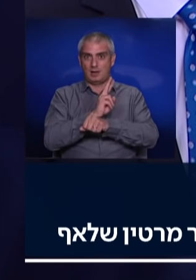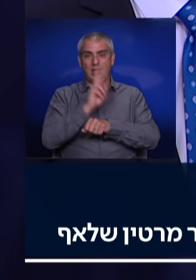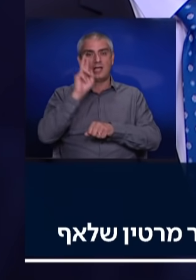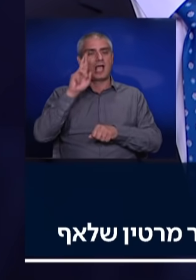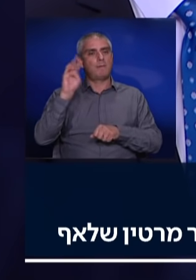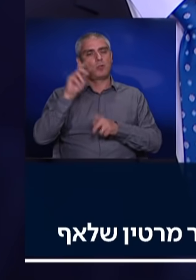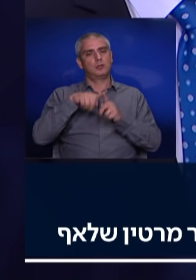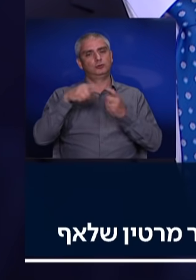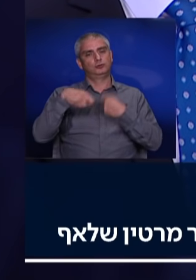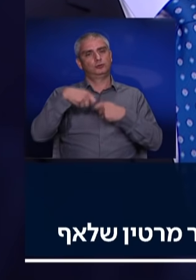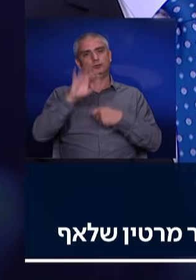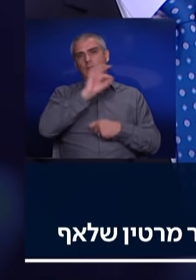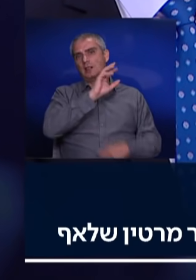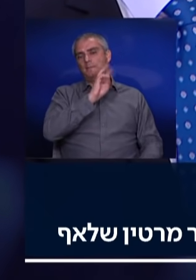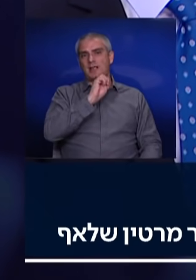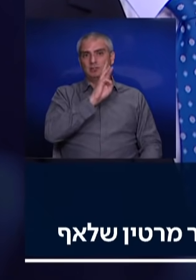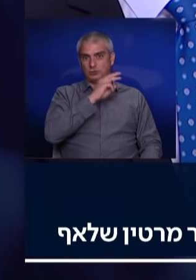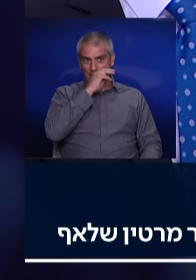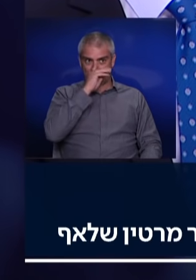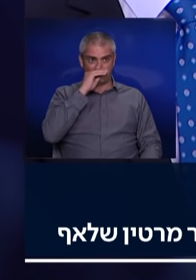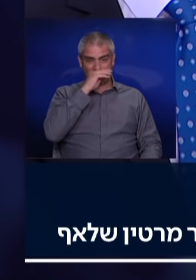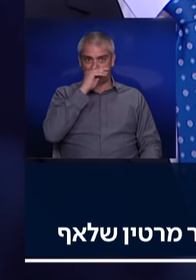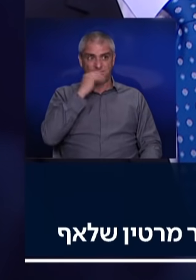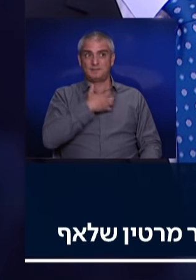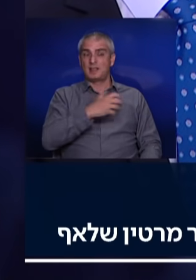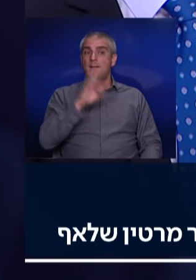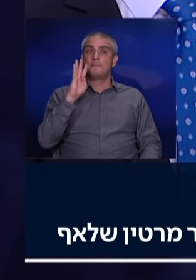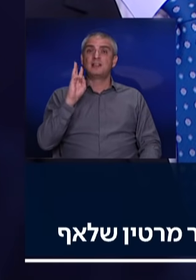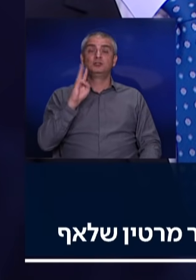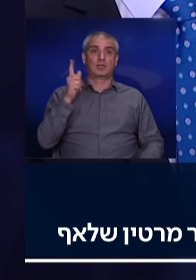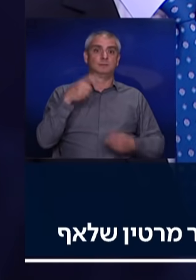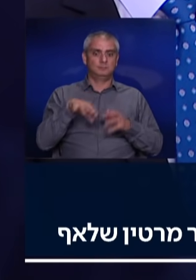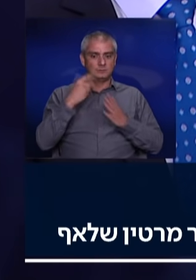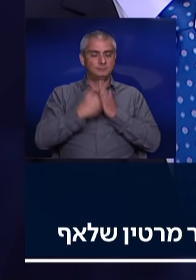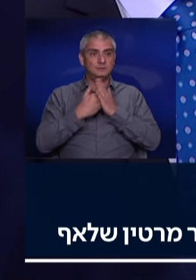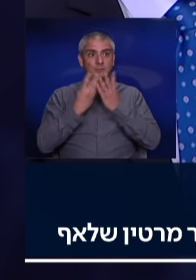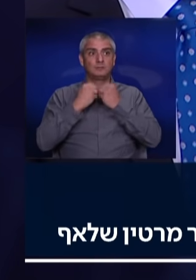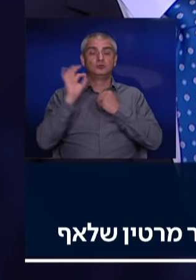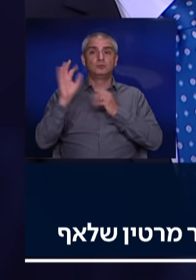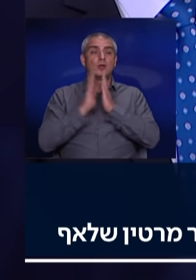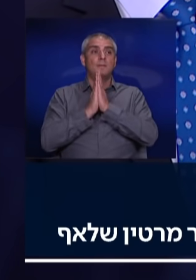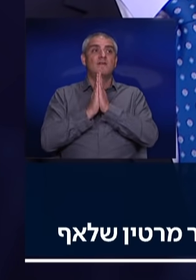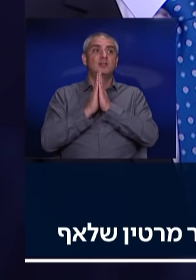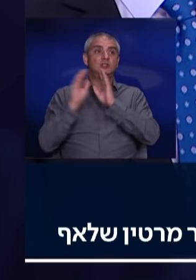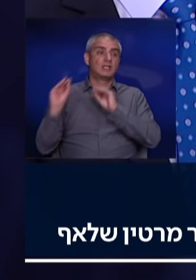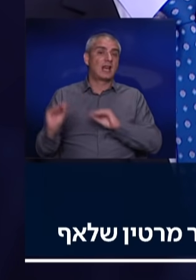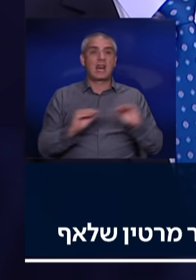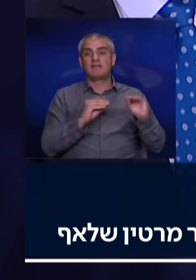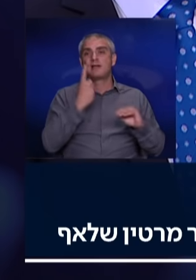קש של מרטין שלף. המיליארדר בני שטיינמץ, מגלים המסמכים, משפחתו מבקשת להעביר